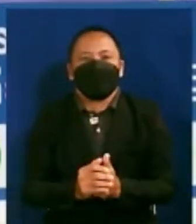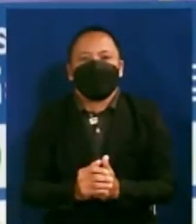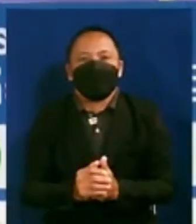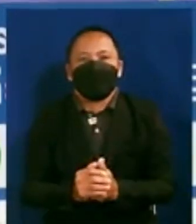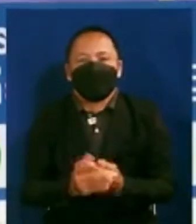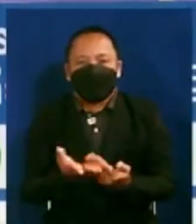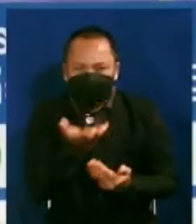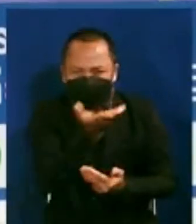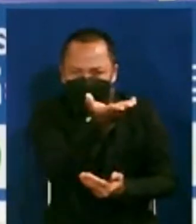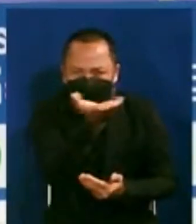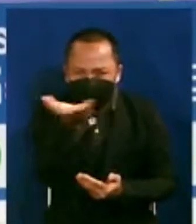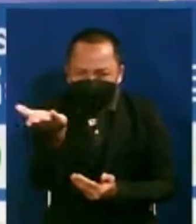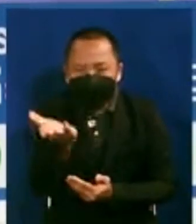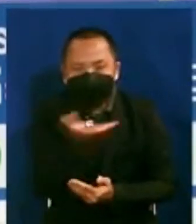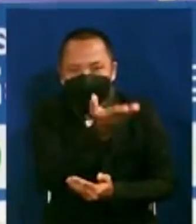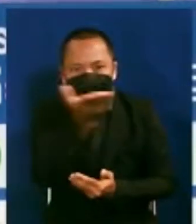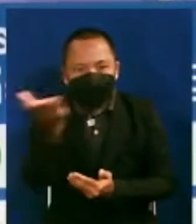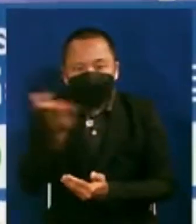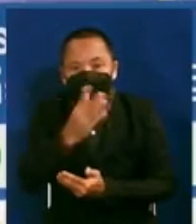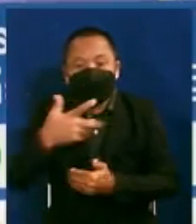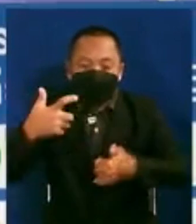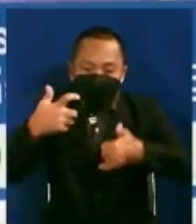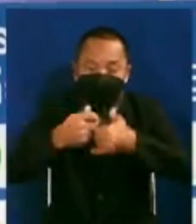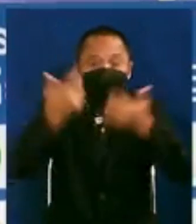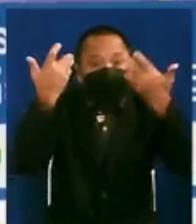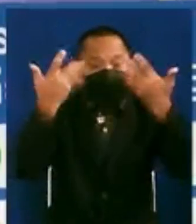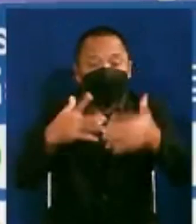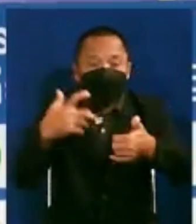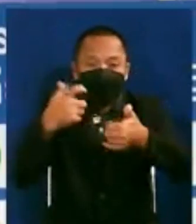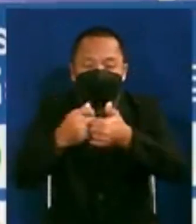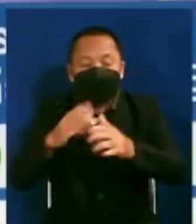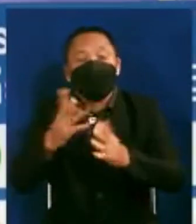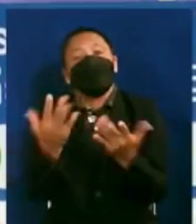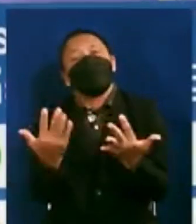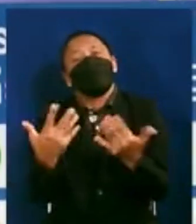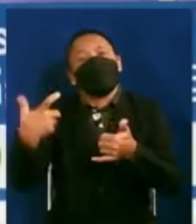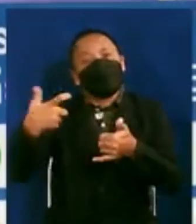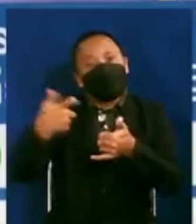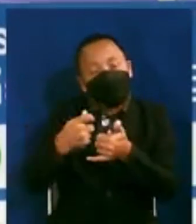เพราะฉะนั้นขอให้ทุกคนไม่ว่าจะฉีดวัคซีนมาหรือกำลังร